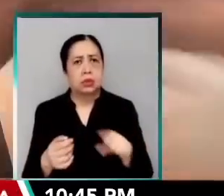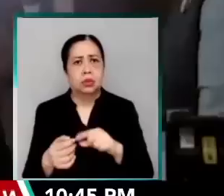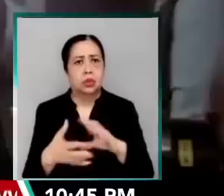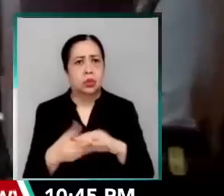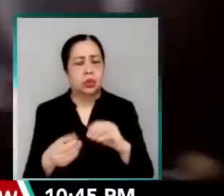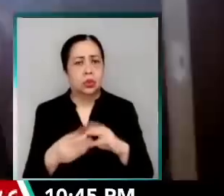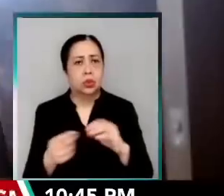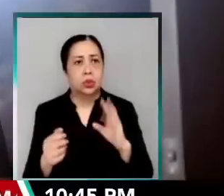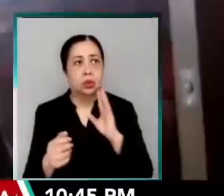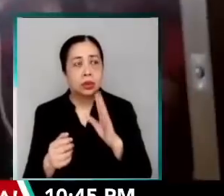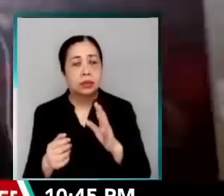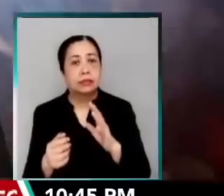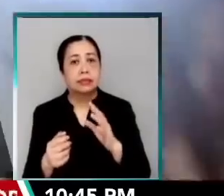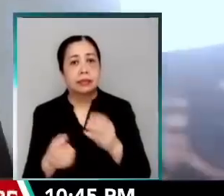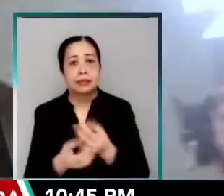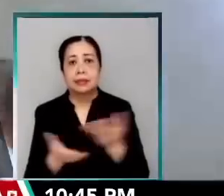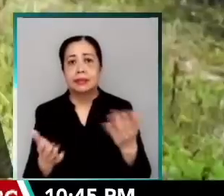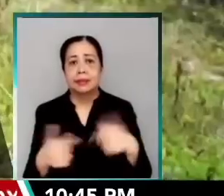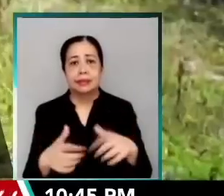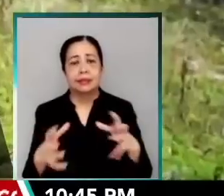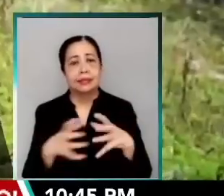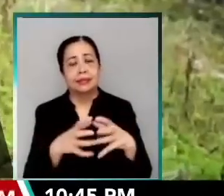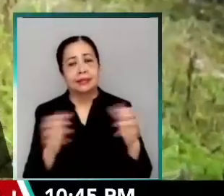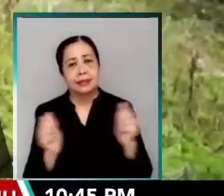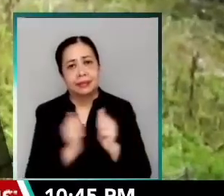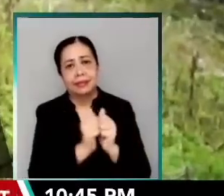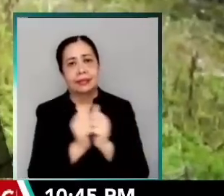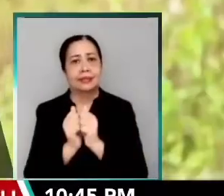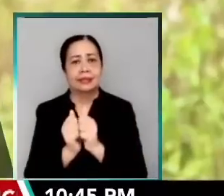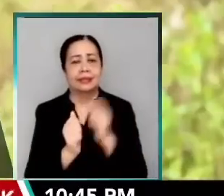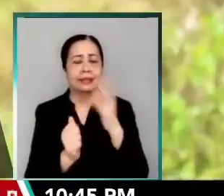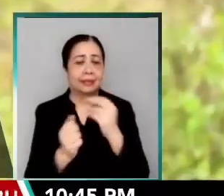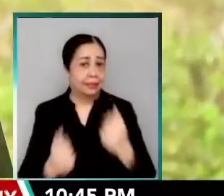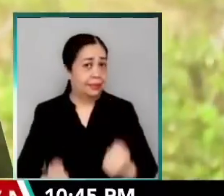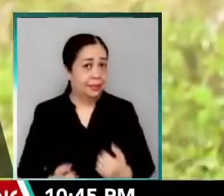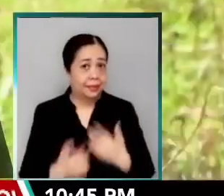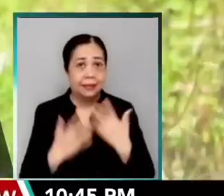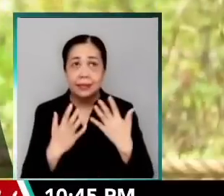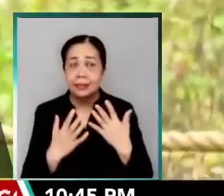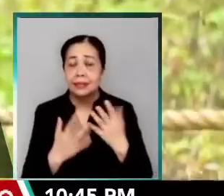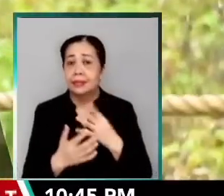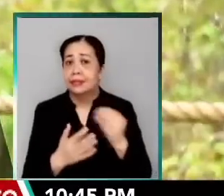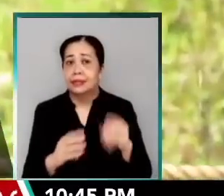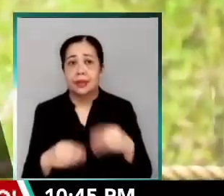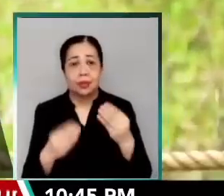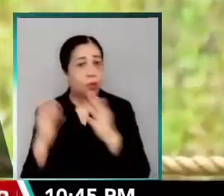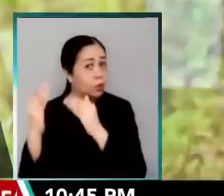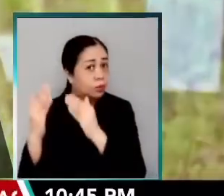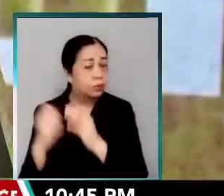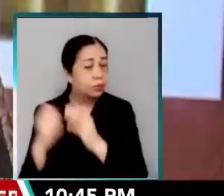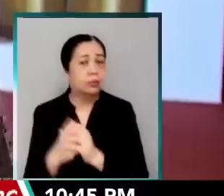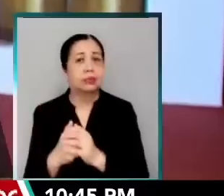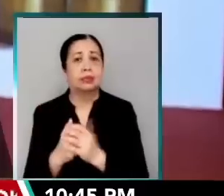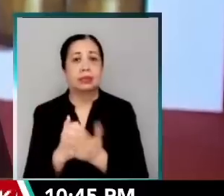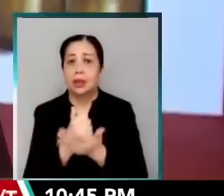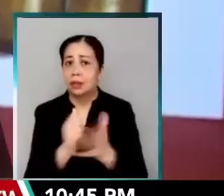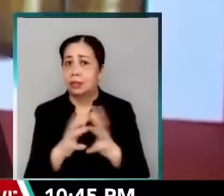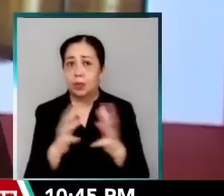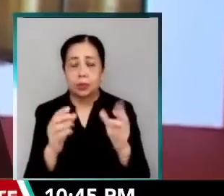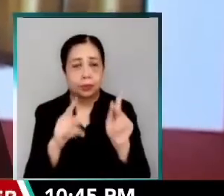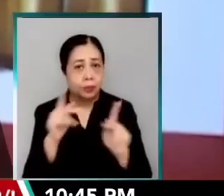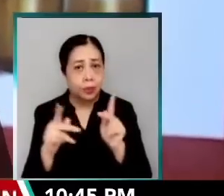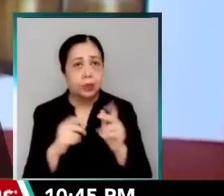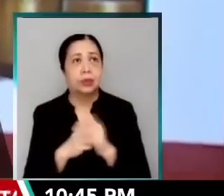will bring all of us together and inspire and give hope, help a lot of people,